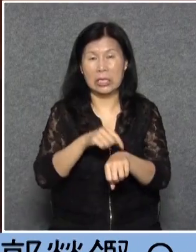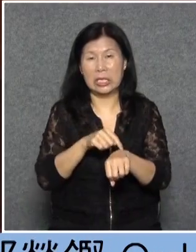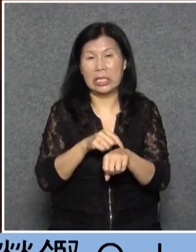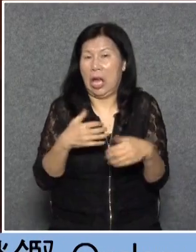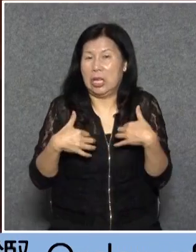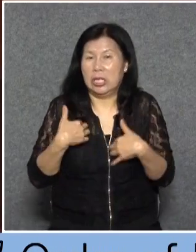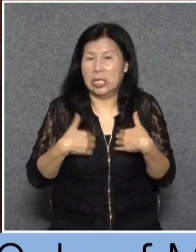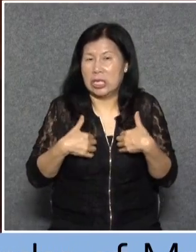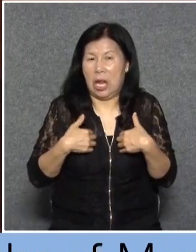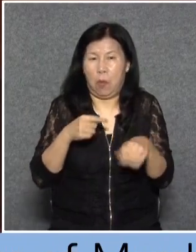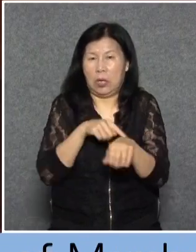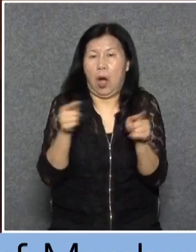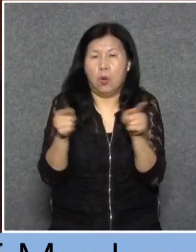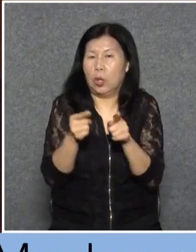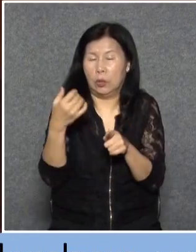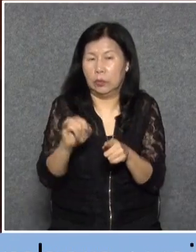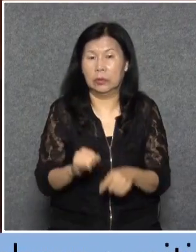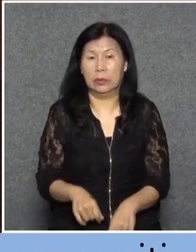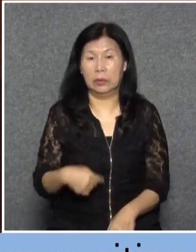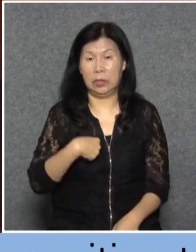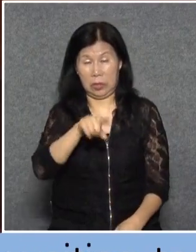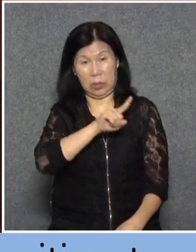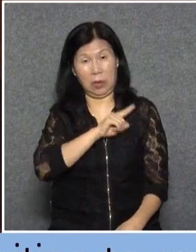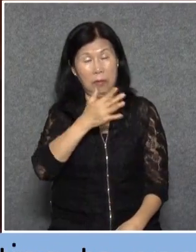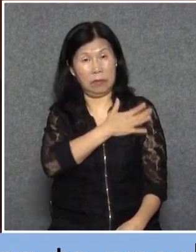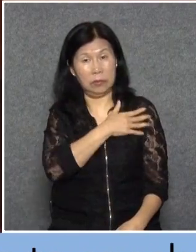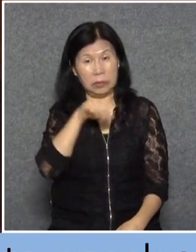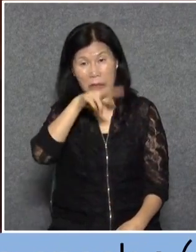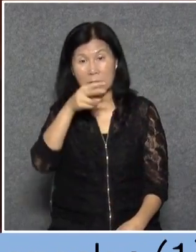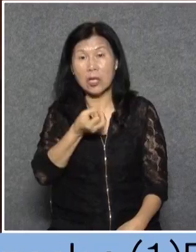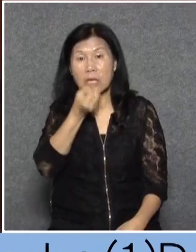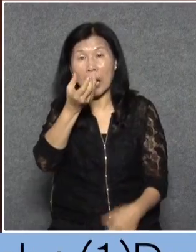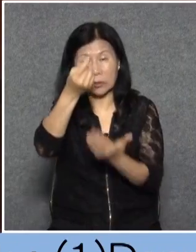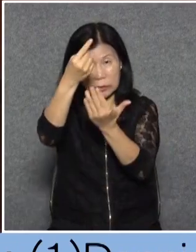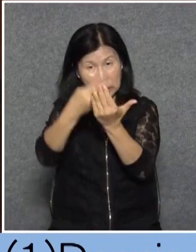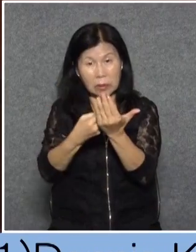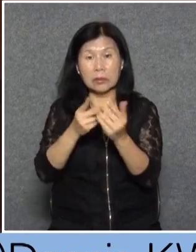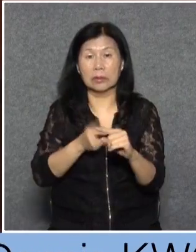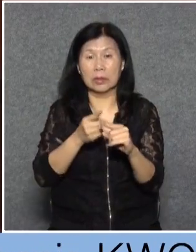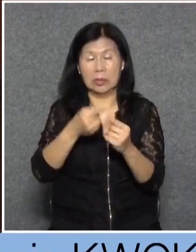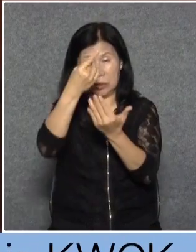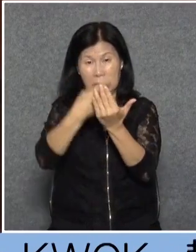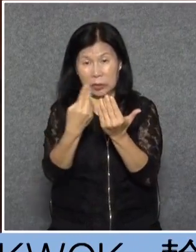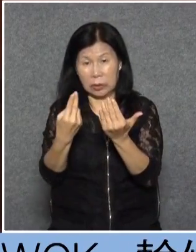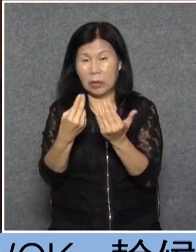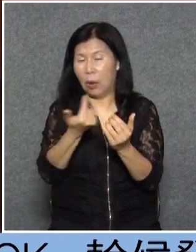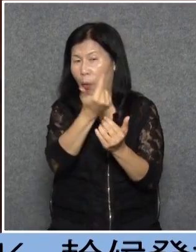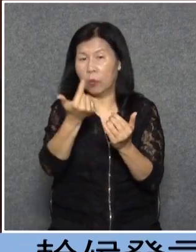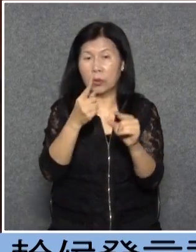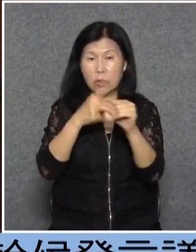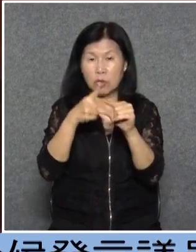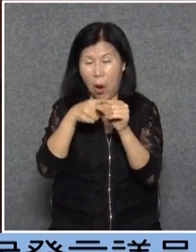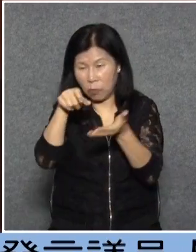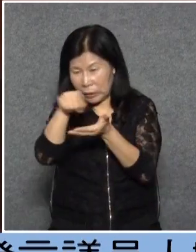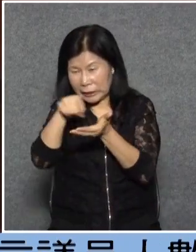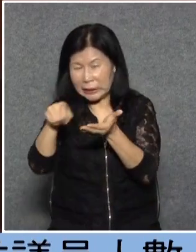倉促，係嘛？嗱，本席喺審議階段咧提出咗修正案，指出條文中大量中文行文嘅